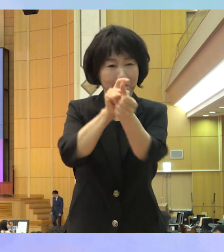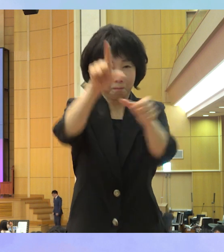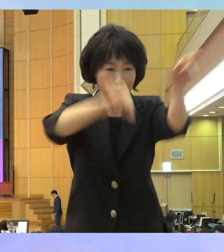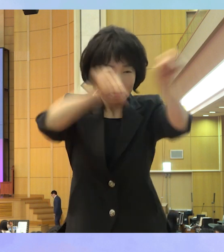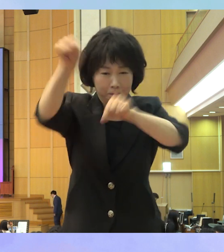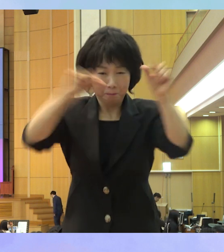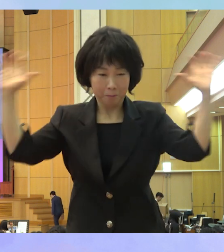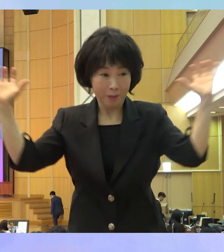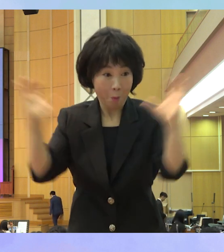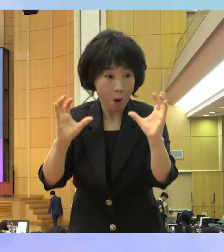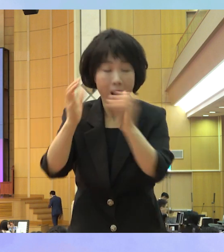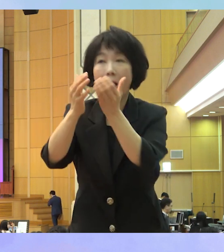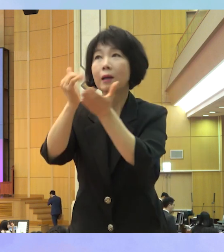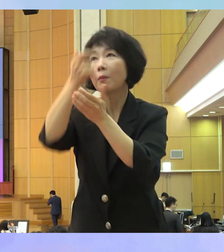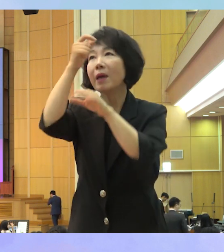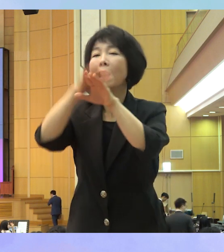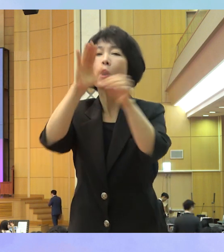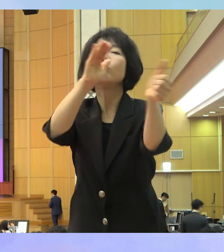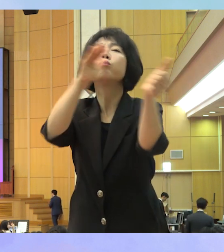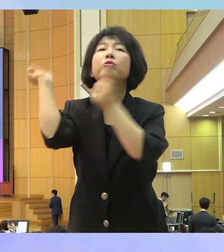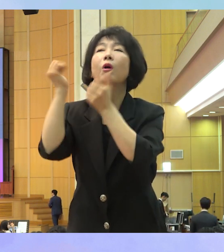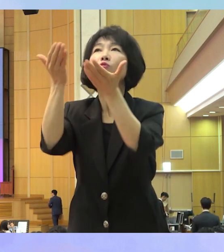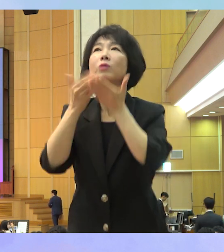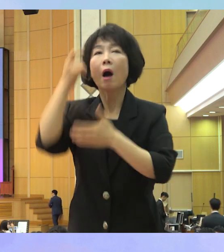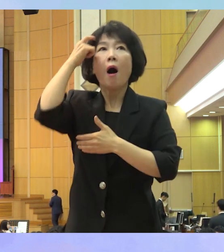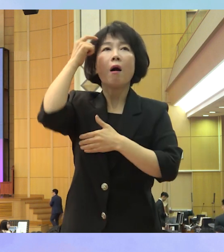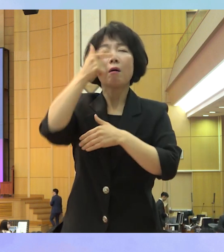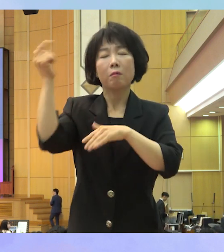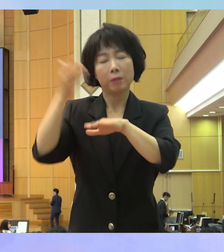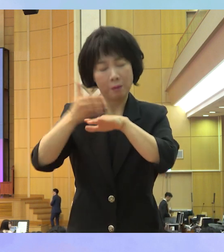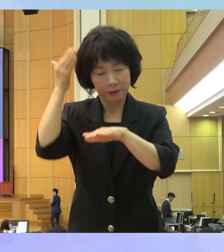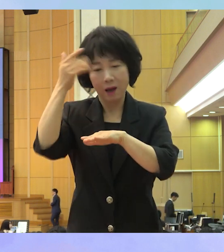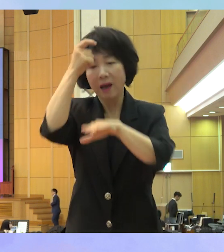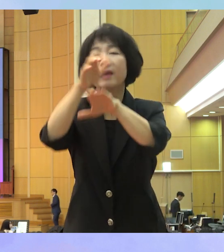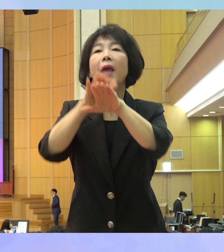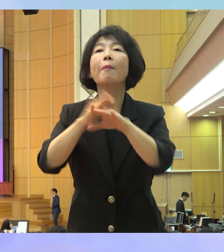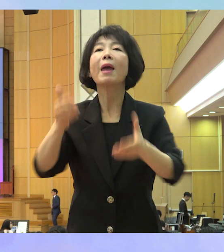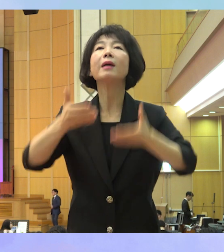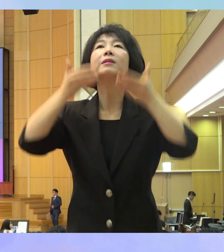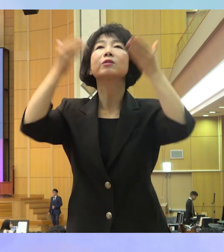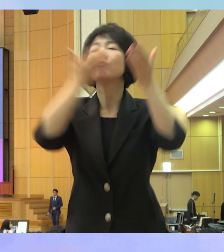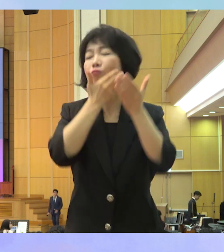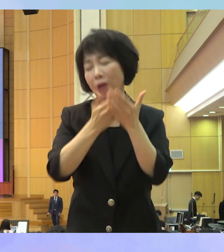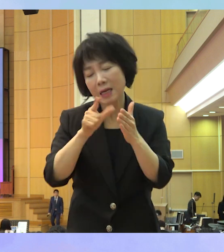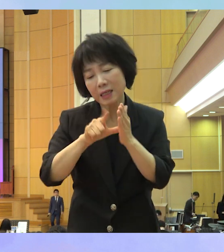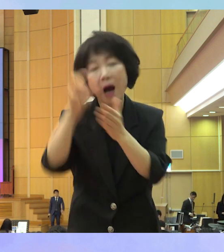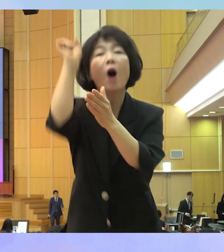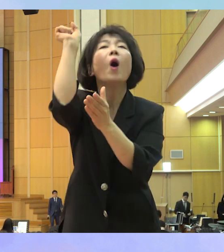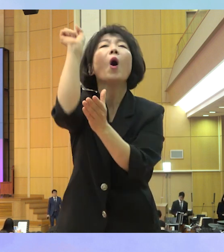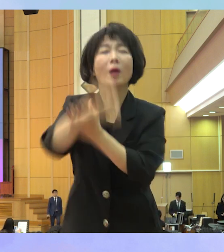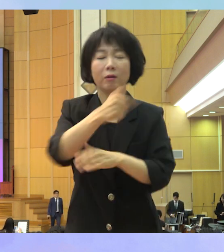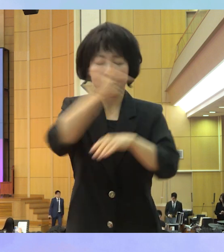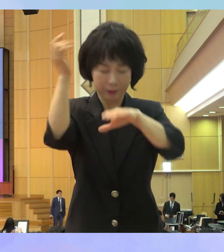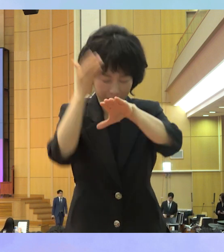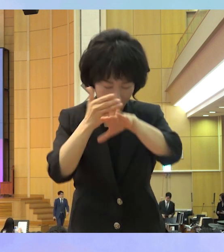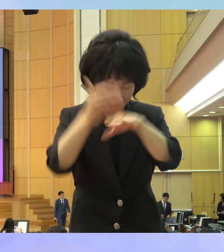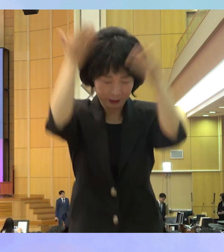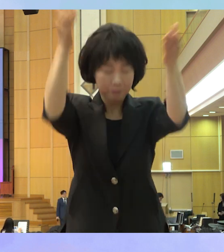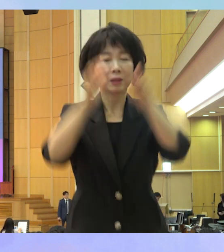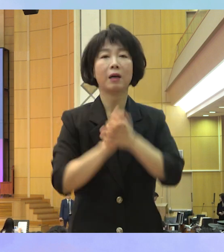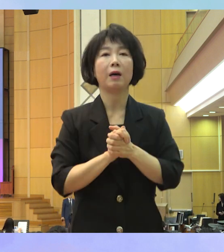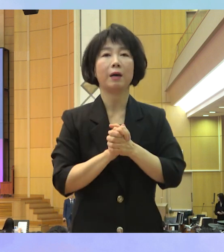주셔서 하나님의 귀한 전으로 불러주시고 하나님이 기뻐하는 산제사 영적 예배 드릴 수 있는 귀한 시간 주심을